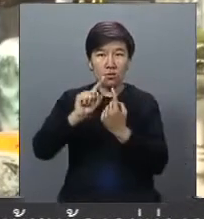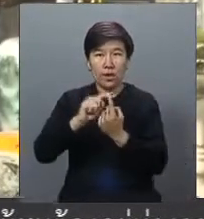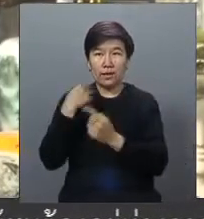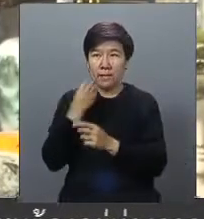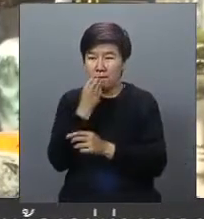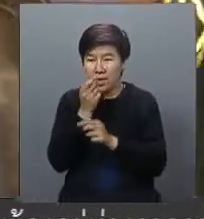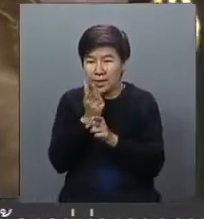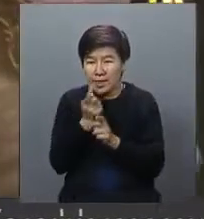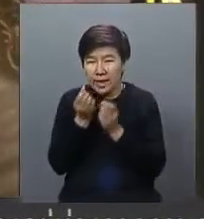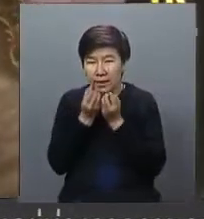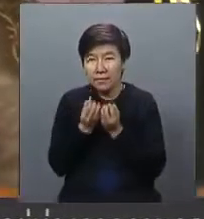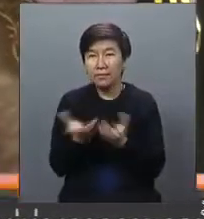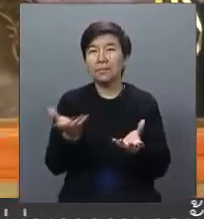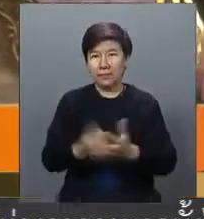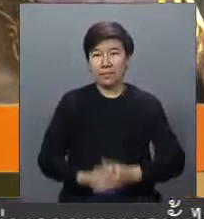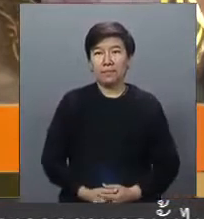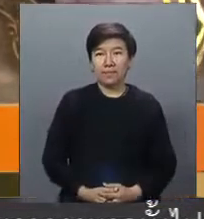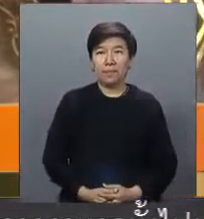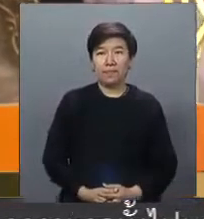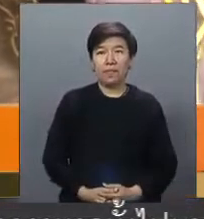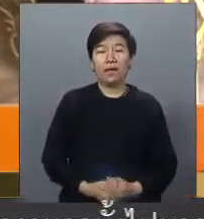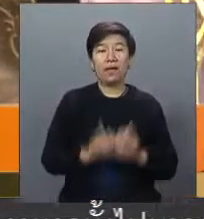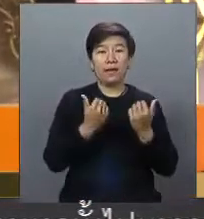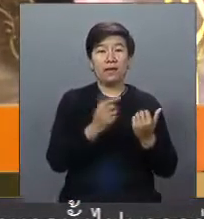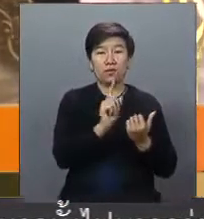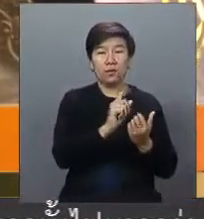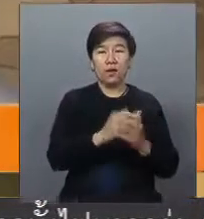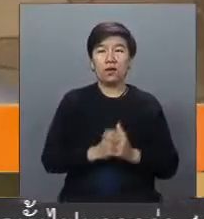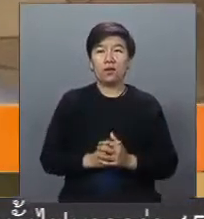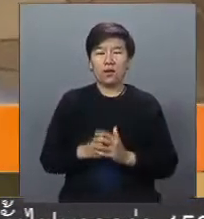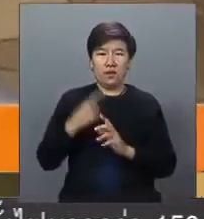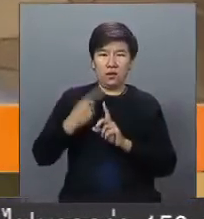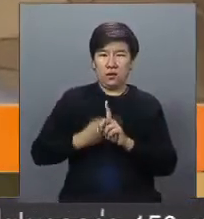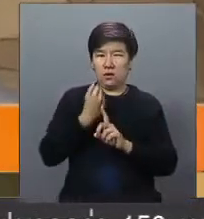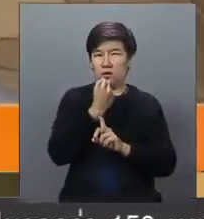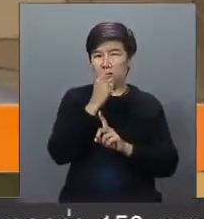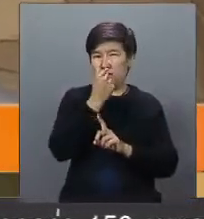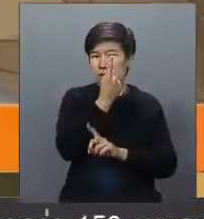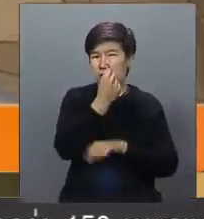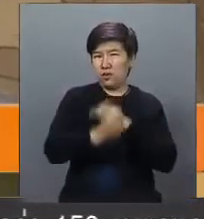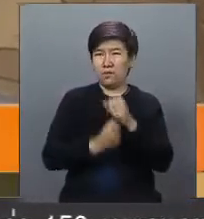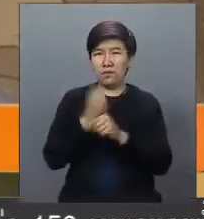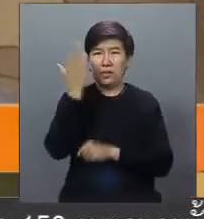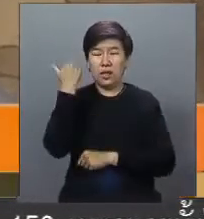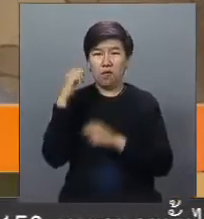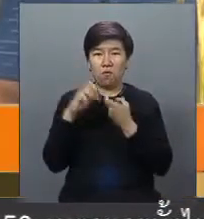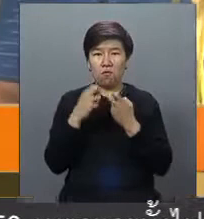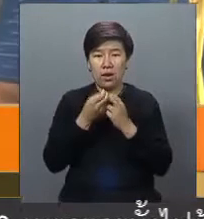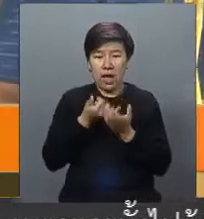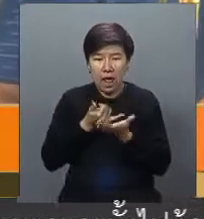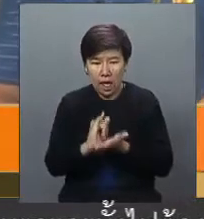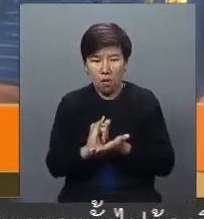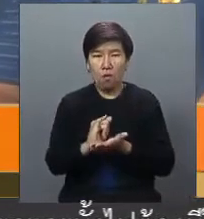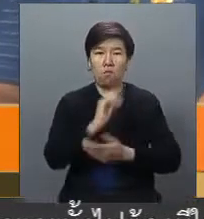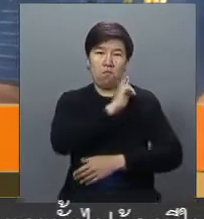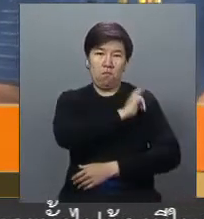รากฏตัวครั้งแรกหลังจากต้องพักรักษาตัวจากอาการลื่นล้มเมื่อเดือนพฤศจิกายนปีที่แล้วนะครับวันนี้พลเอก